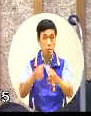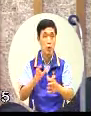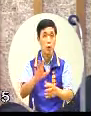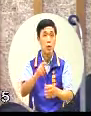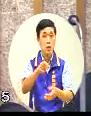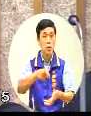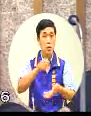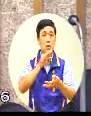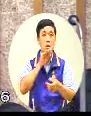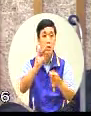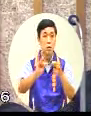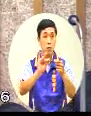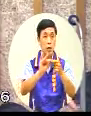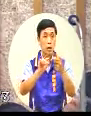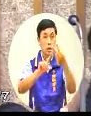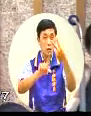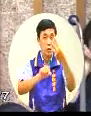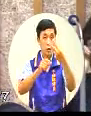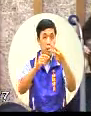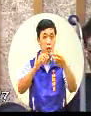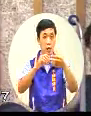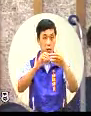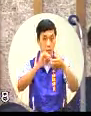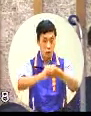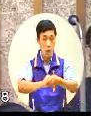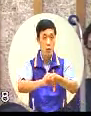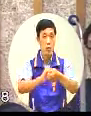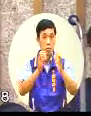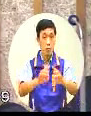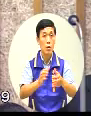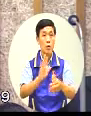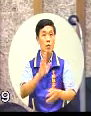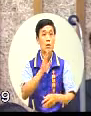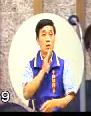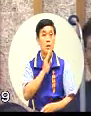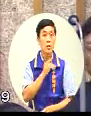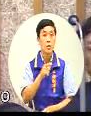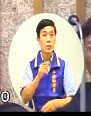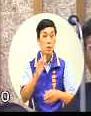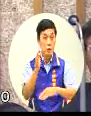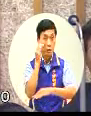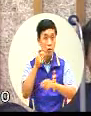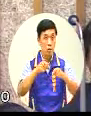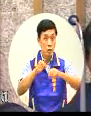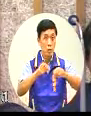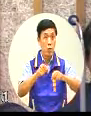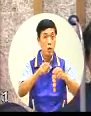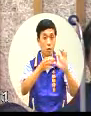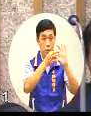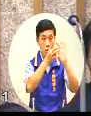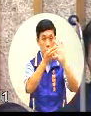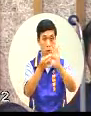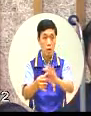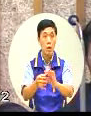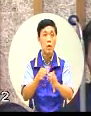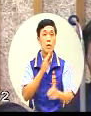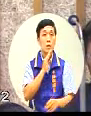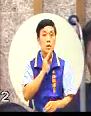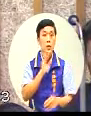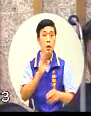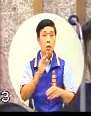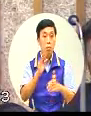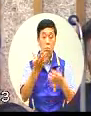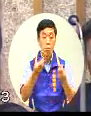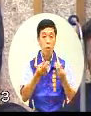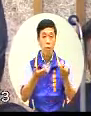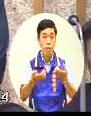是100年2月定的，是100年2月定的。当然，政策各方面都是有延续性的，没有分， 所以 合并 是延